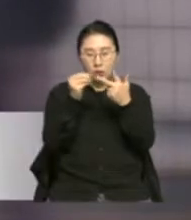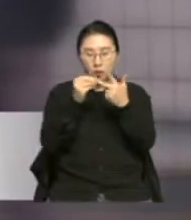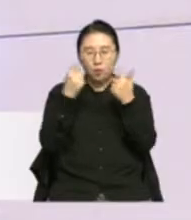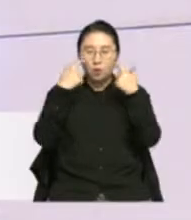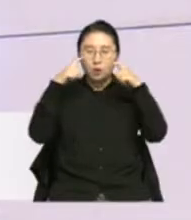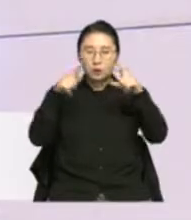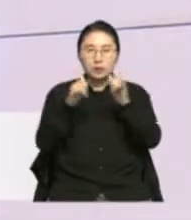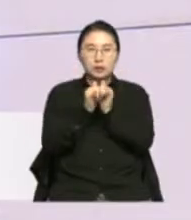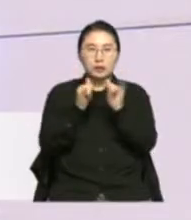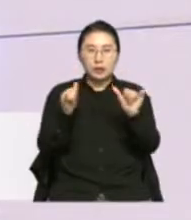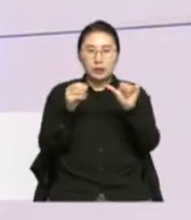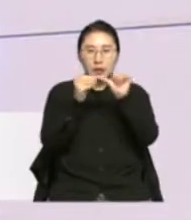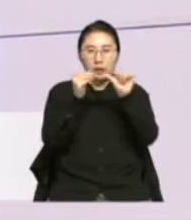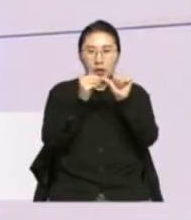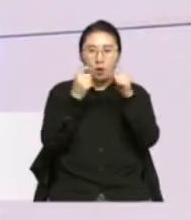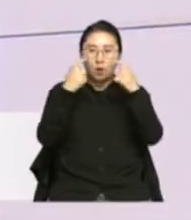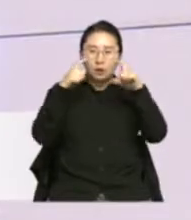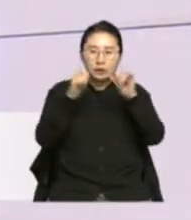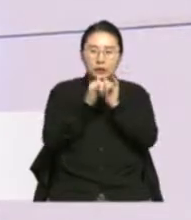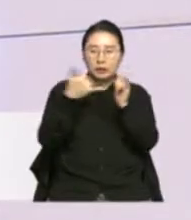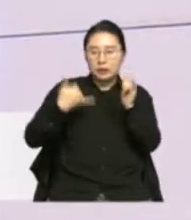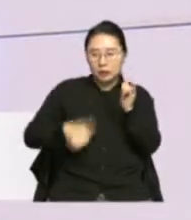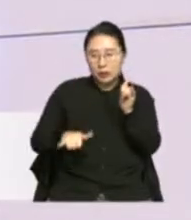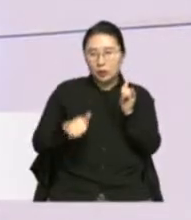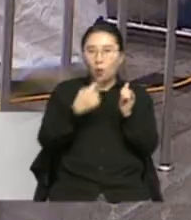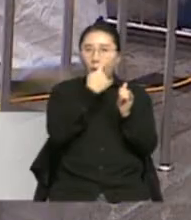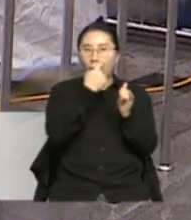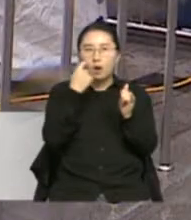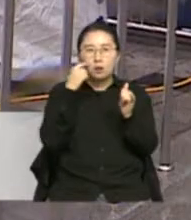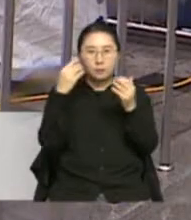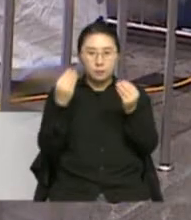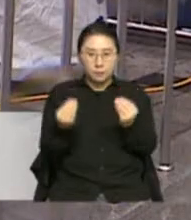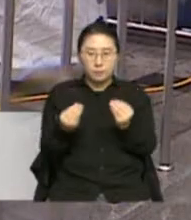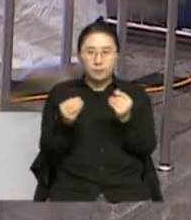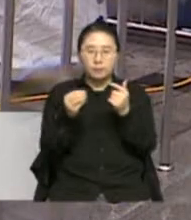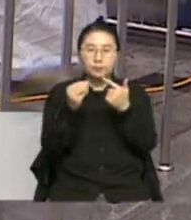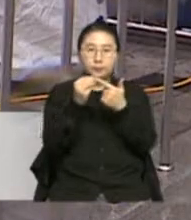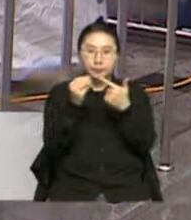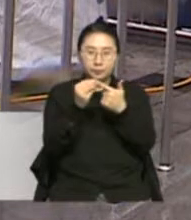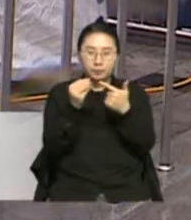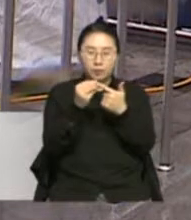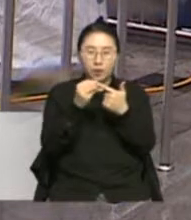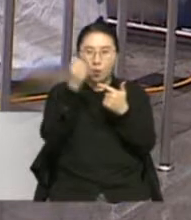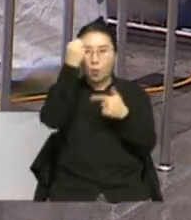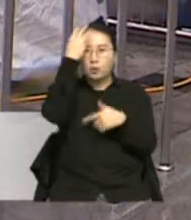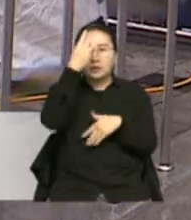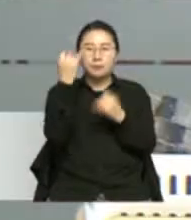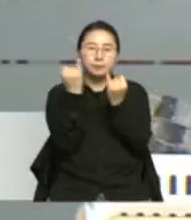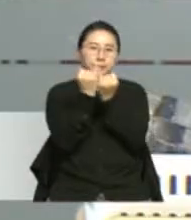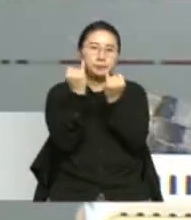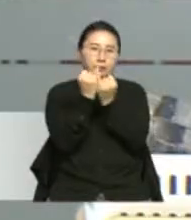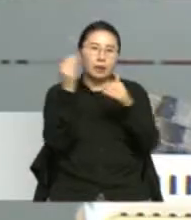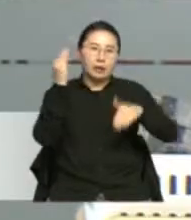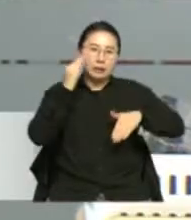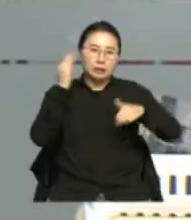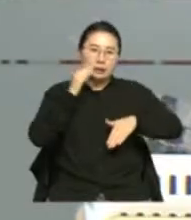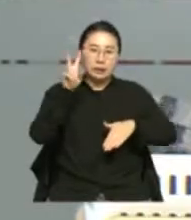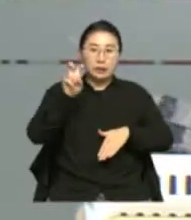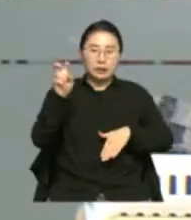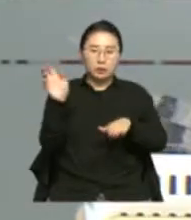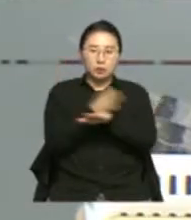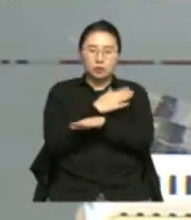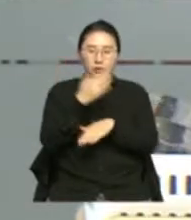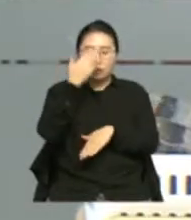확진 자는 다섯번째 진짜의 자녀인 것으로 확인됐습니다 여섯번째 확진 자는 고 3 여학생 이며 지난 20일부터